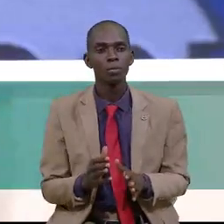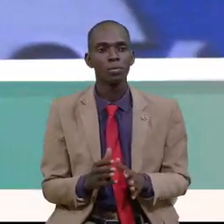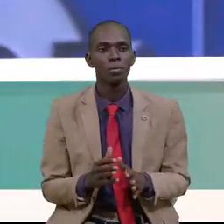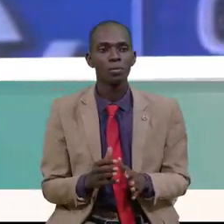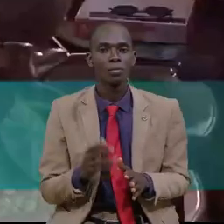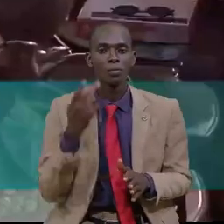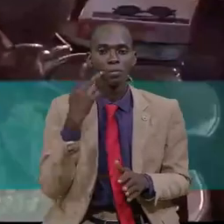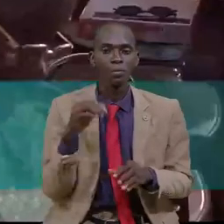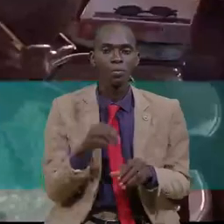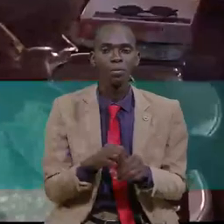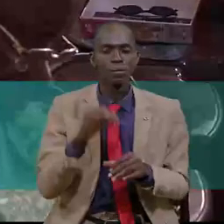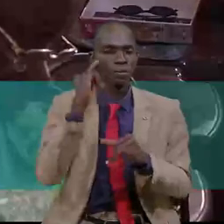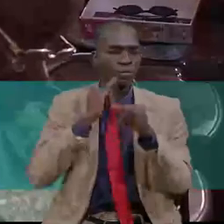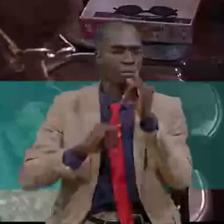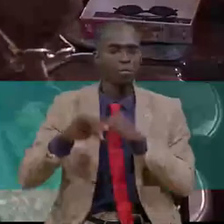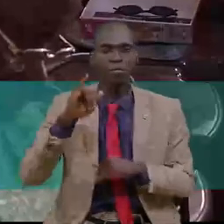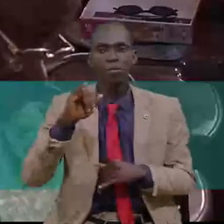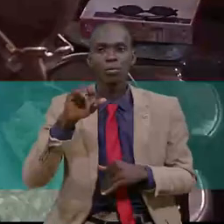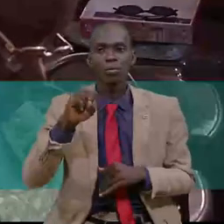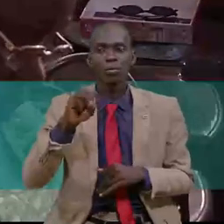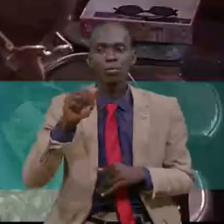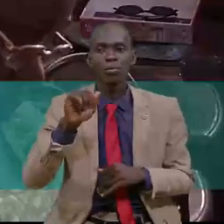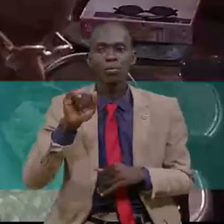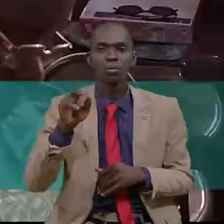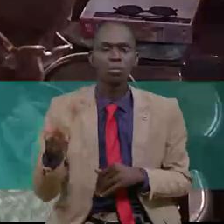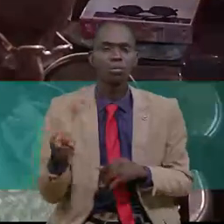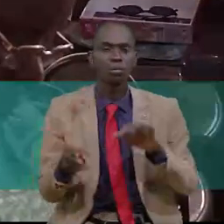9, verset 6.